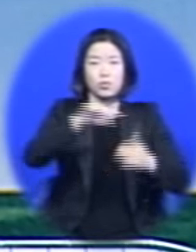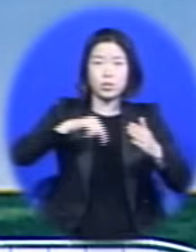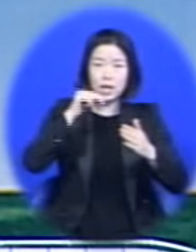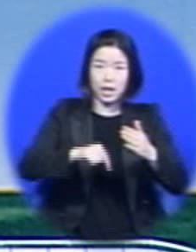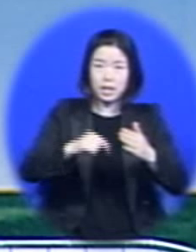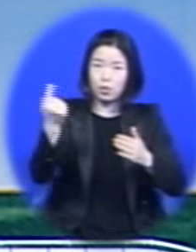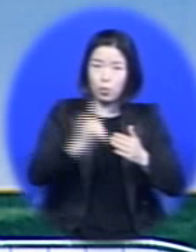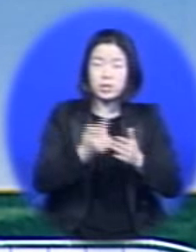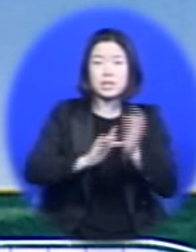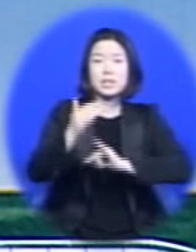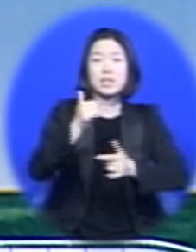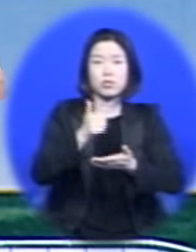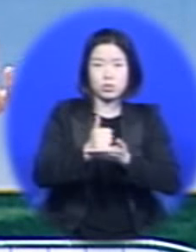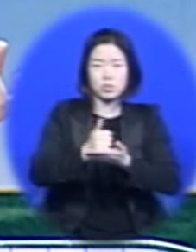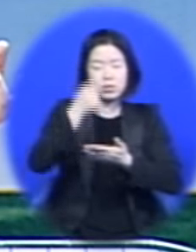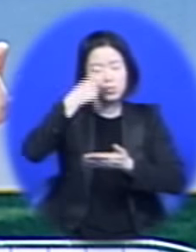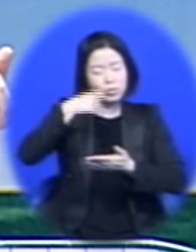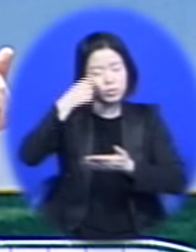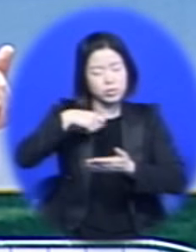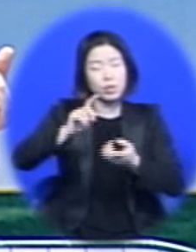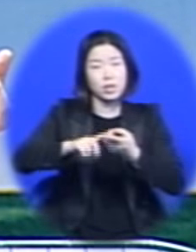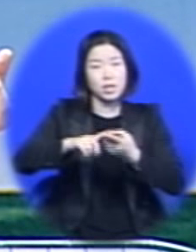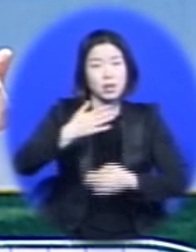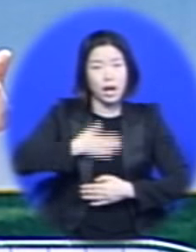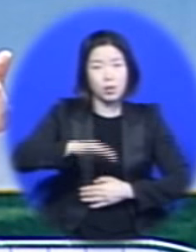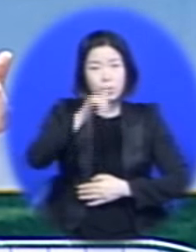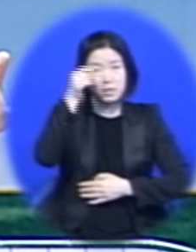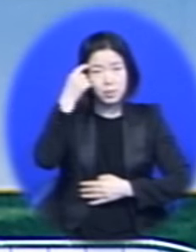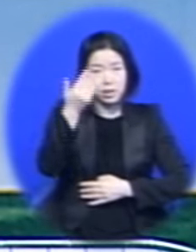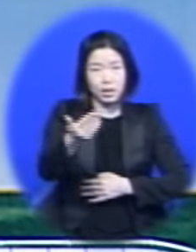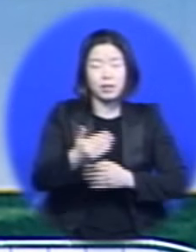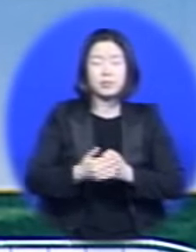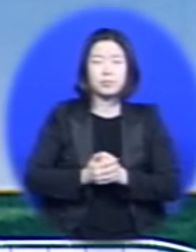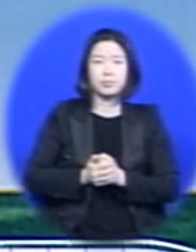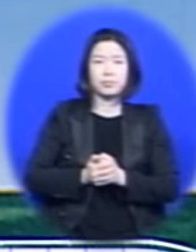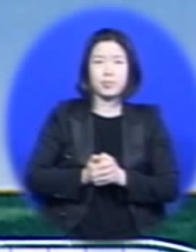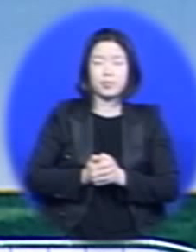계신 예수님은 우시는 것을 여러분 아십니까?